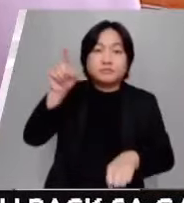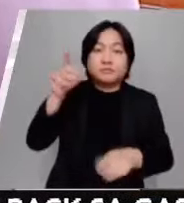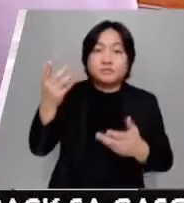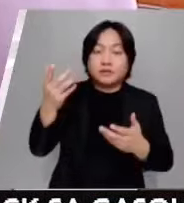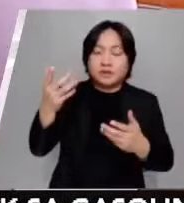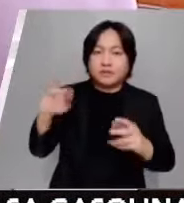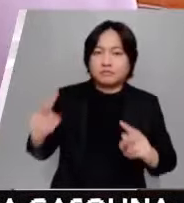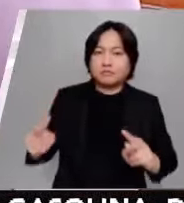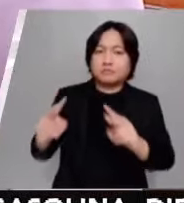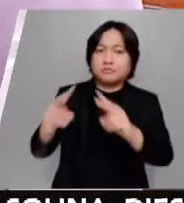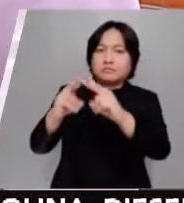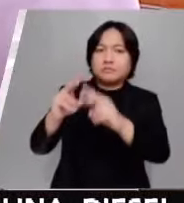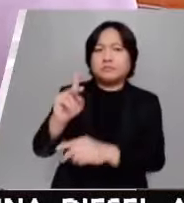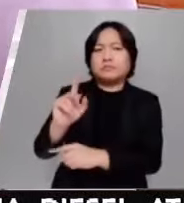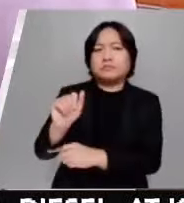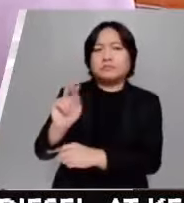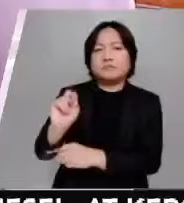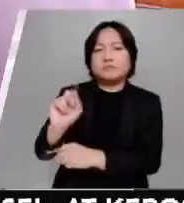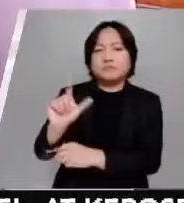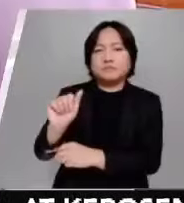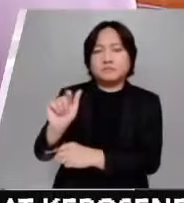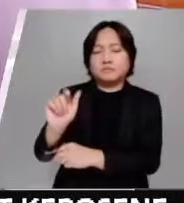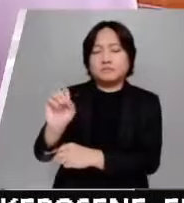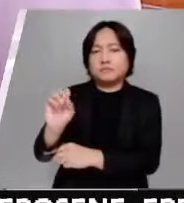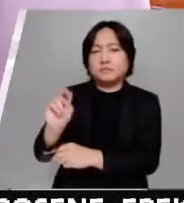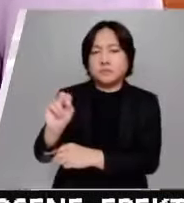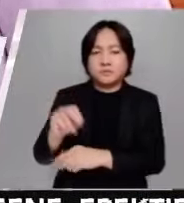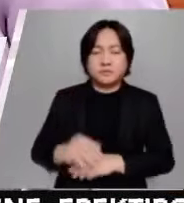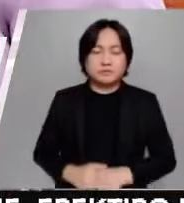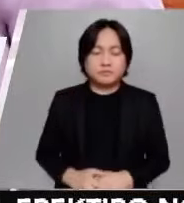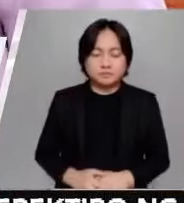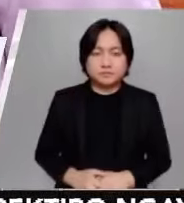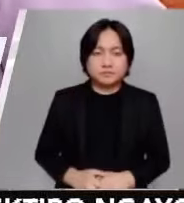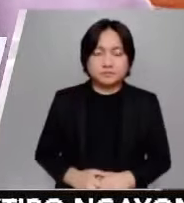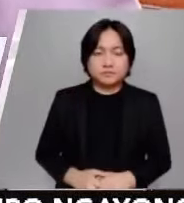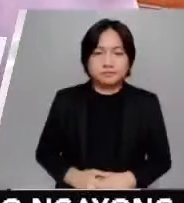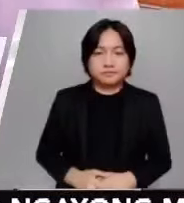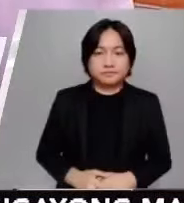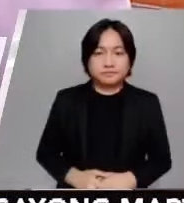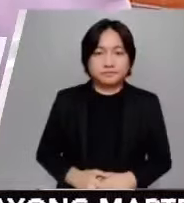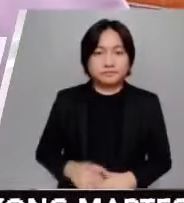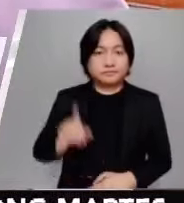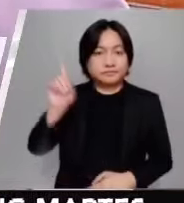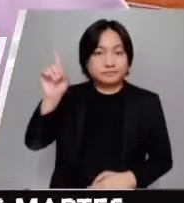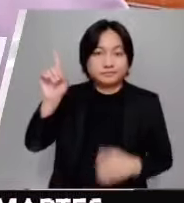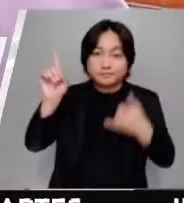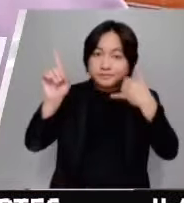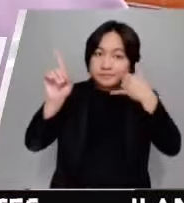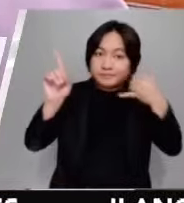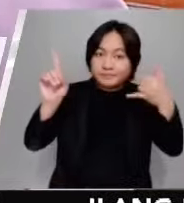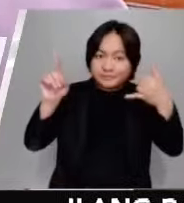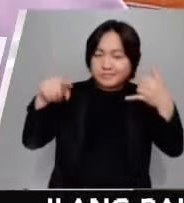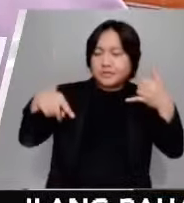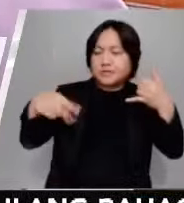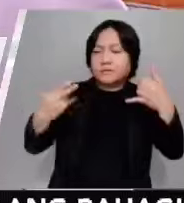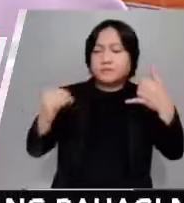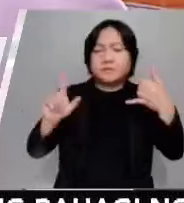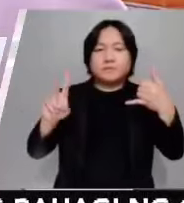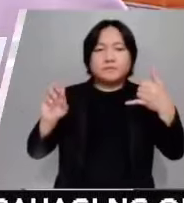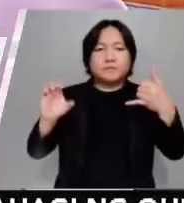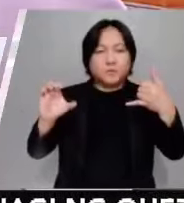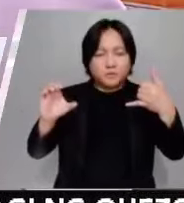Magandang umaga po Director Yes Magandang umaga din po sa inyo Ma'am Opo Director sa latest monitoring ho ng fbx